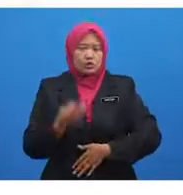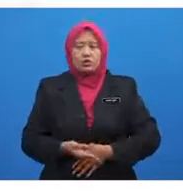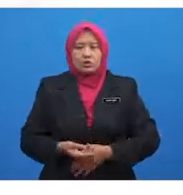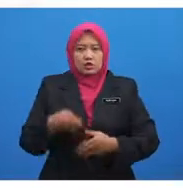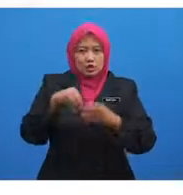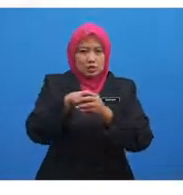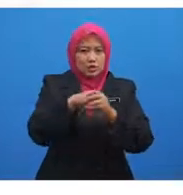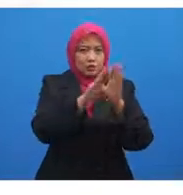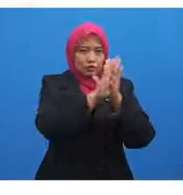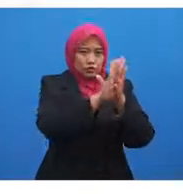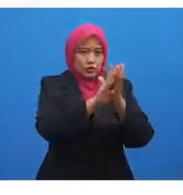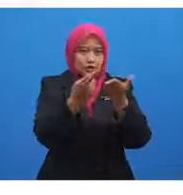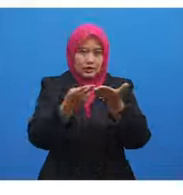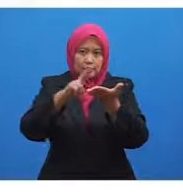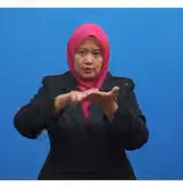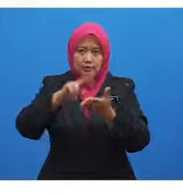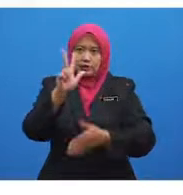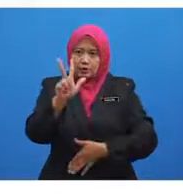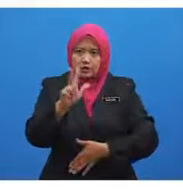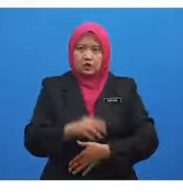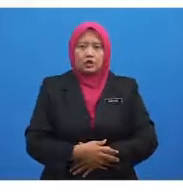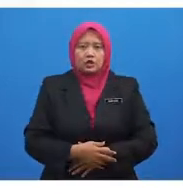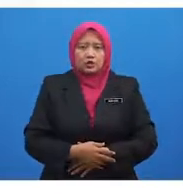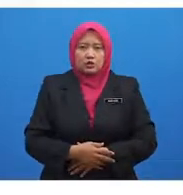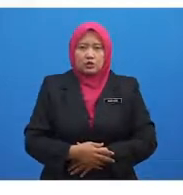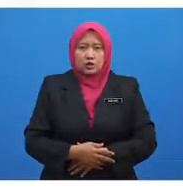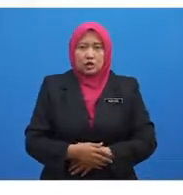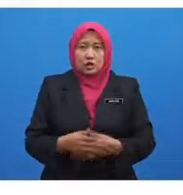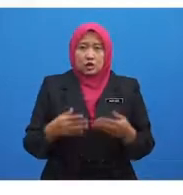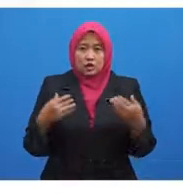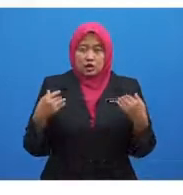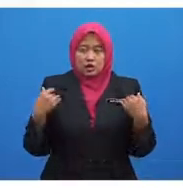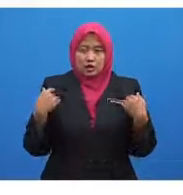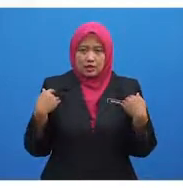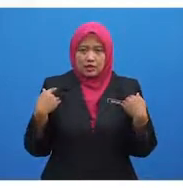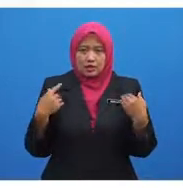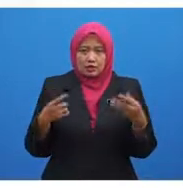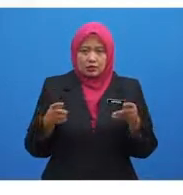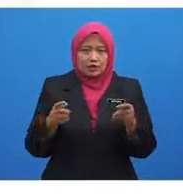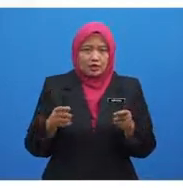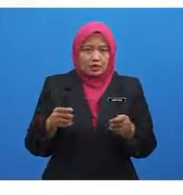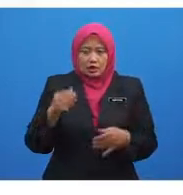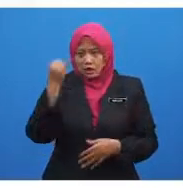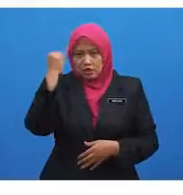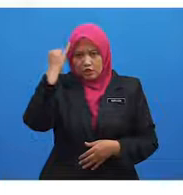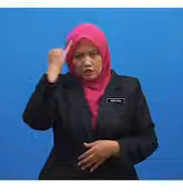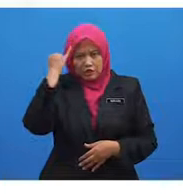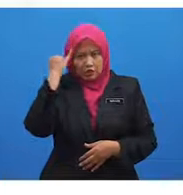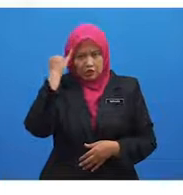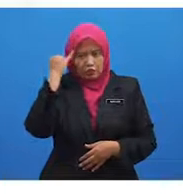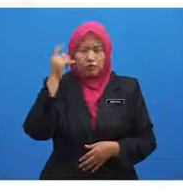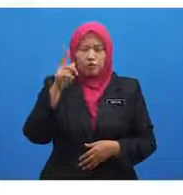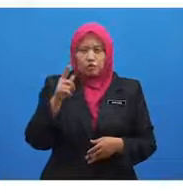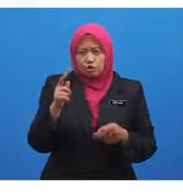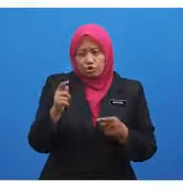itu memperlihatkan kemahiran ilmu pertukangan orang Melayu pada zaman dahulu. Seni